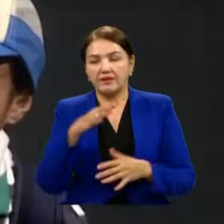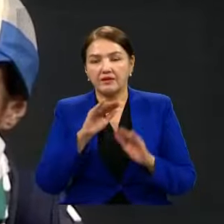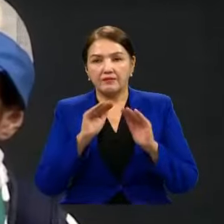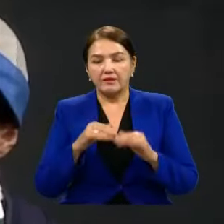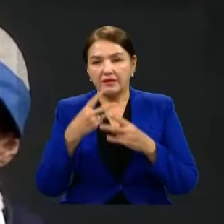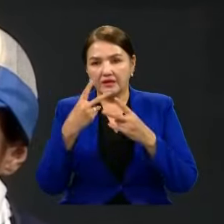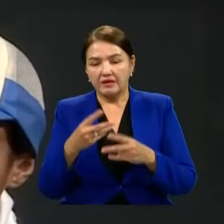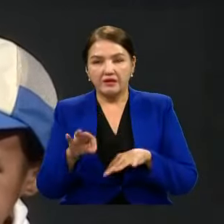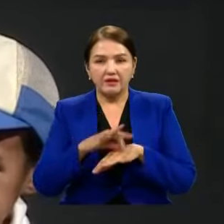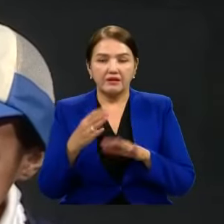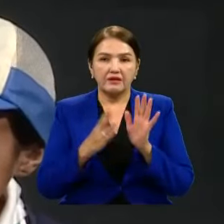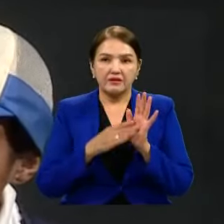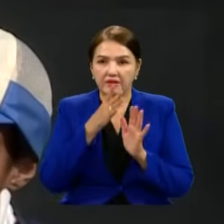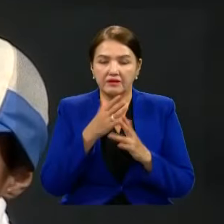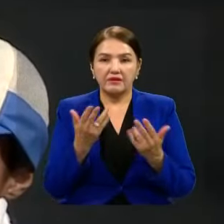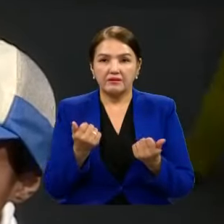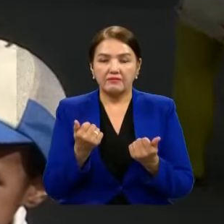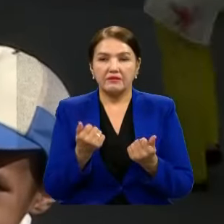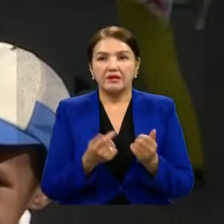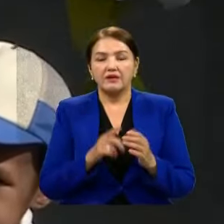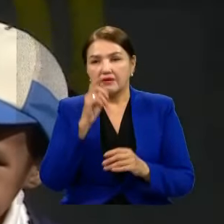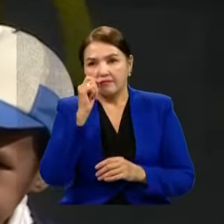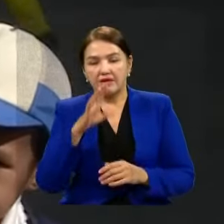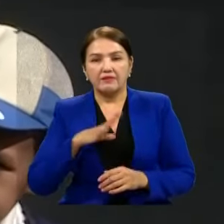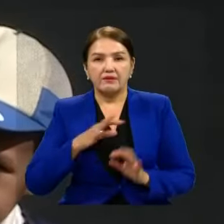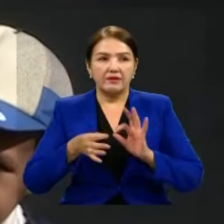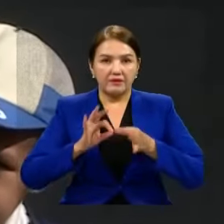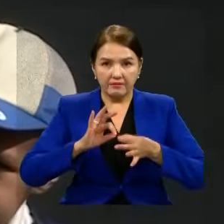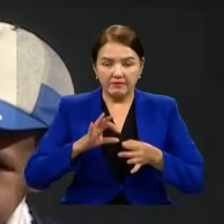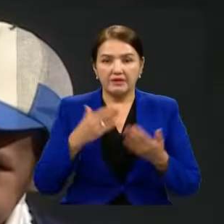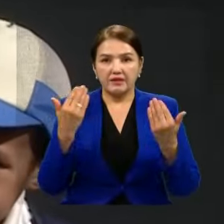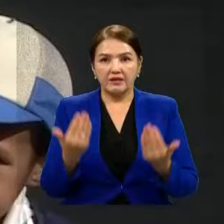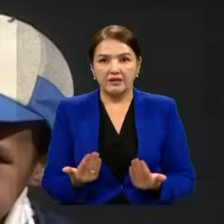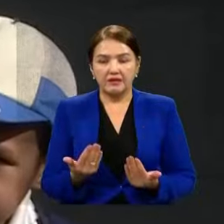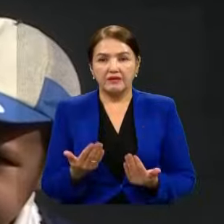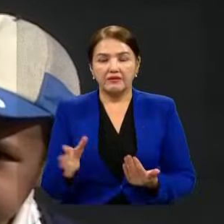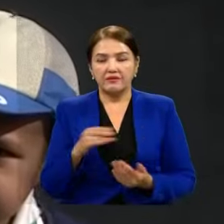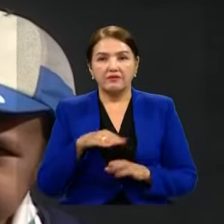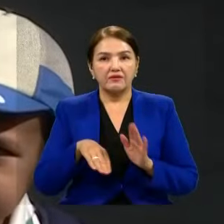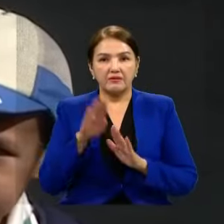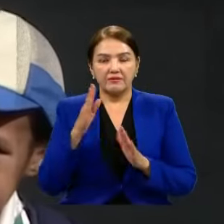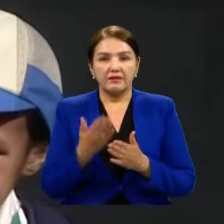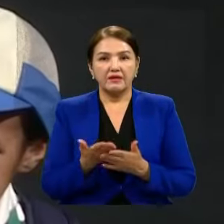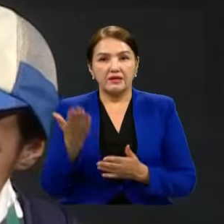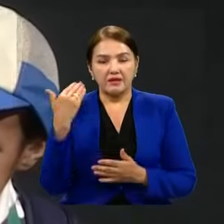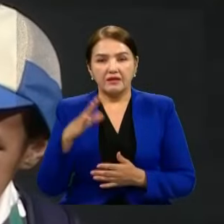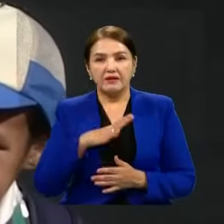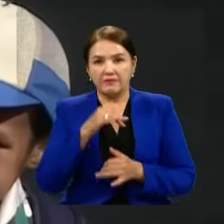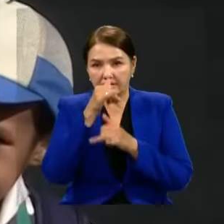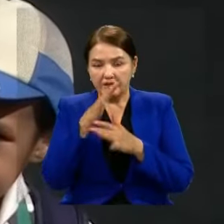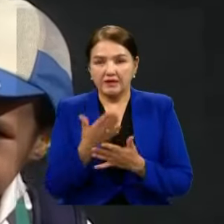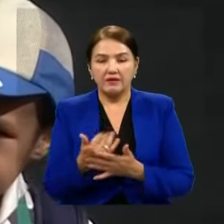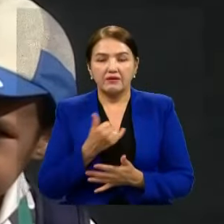Я состою в браке 9 лет. И, безусловно, вначале с мужем испытывали сложности. Но сейчас все заметно лучше. Раньше, например, не получалось у